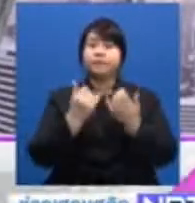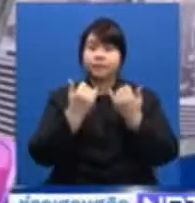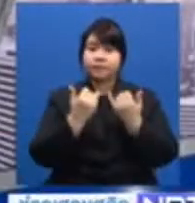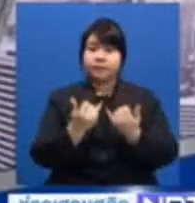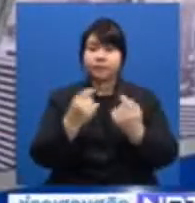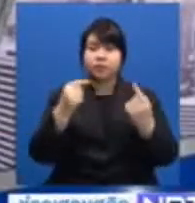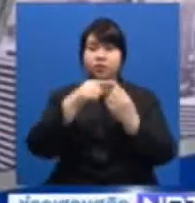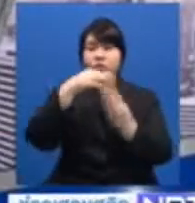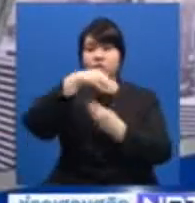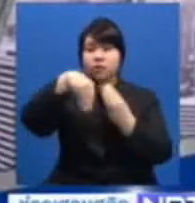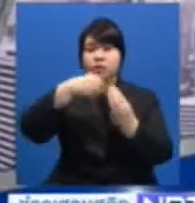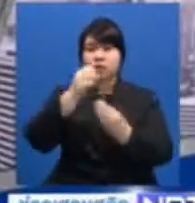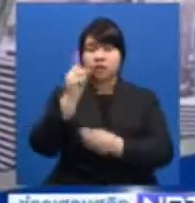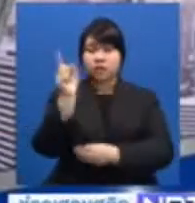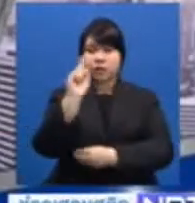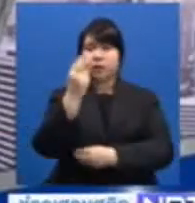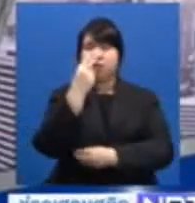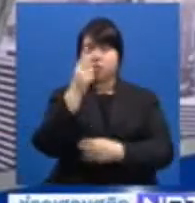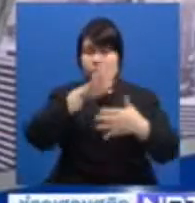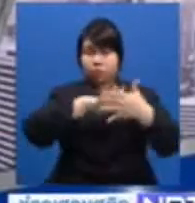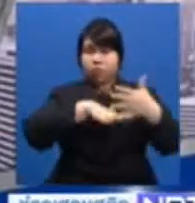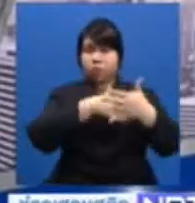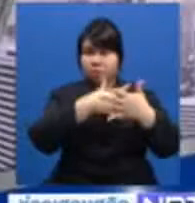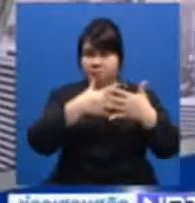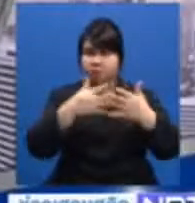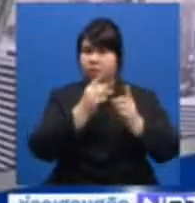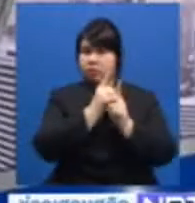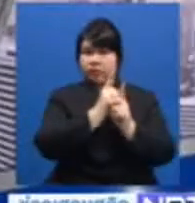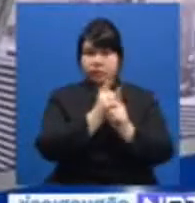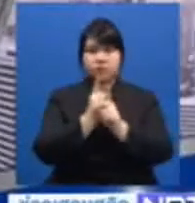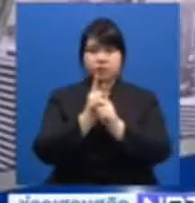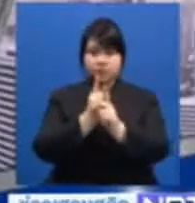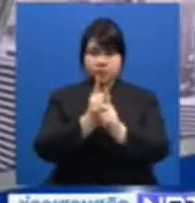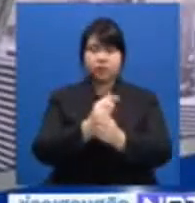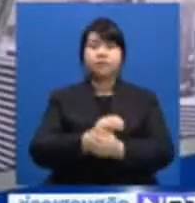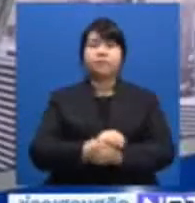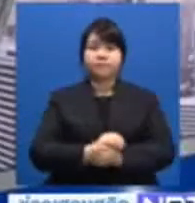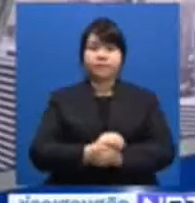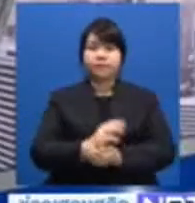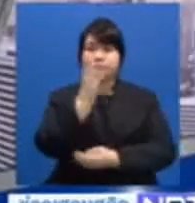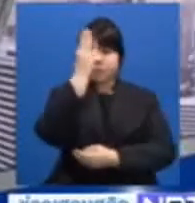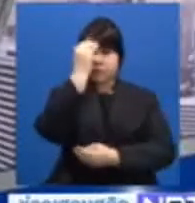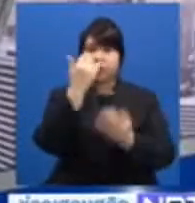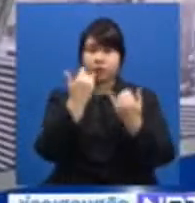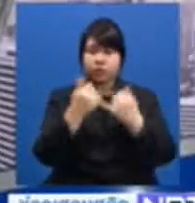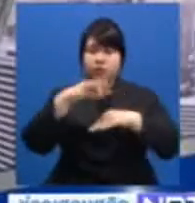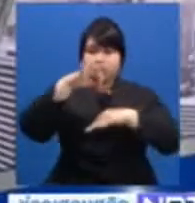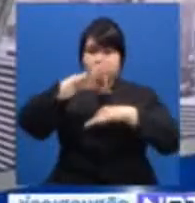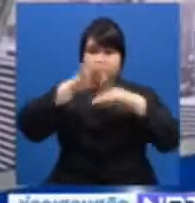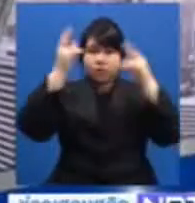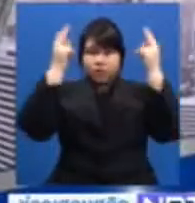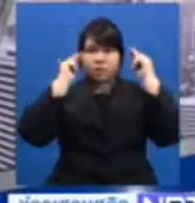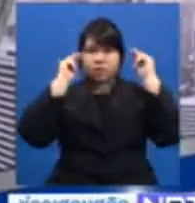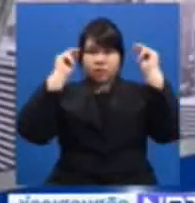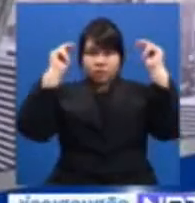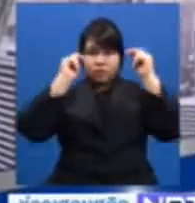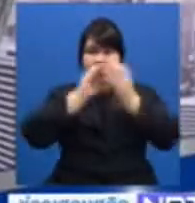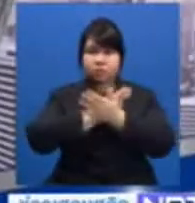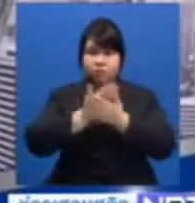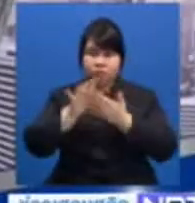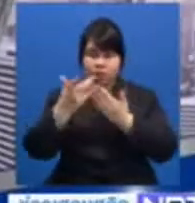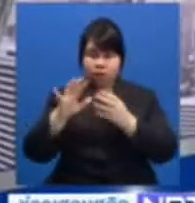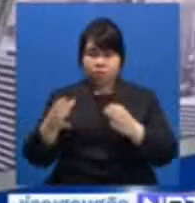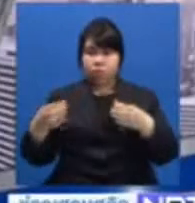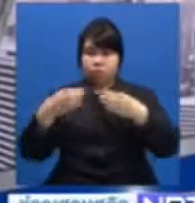ไหวด้านเศรษฐกิจนะคะยังคงต้องติดตามนโยบายด้านเศรษฐกิจการอย่างต่อเนื่องค่ะหลังจากที่ตอนนี้มีนายกรัฐมนตรีแล้วและกำลังจะมีรัฐบาล